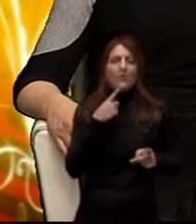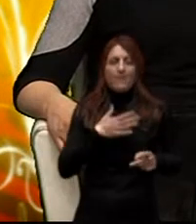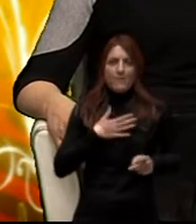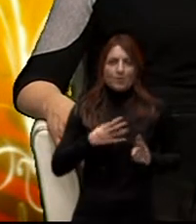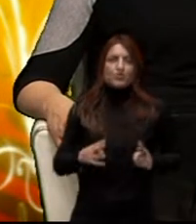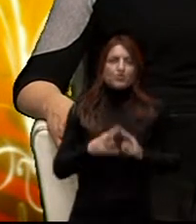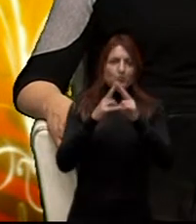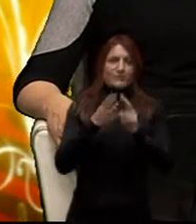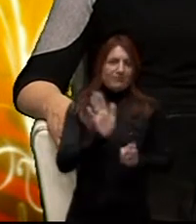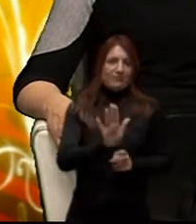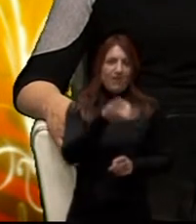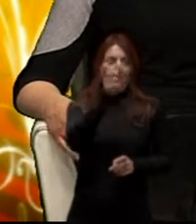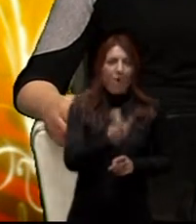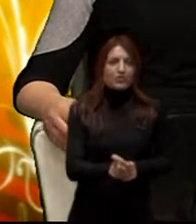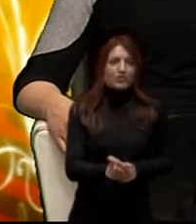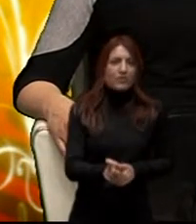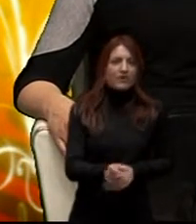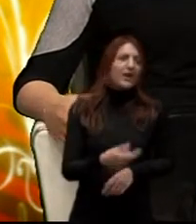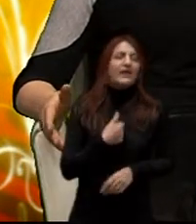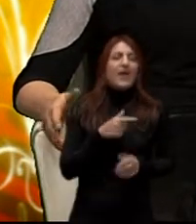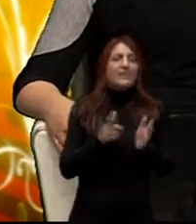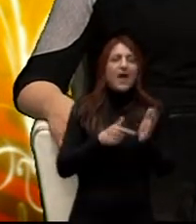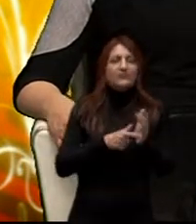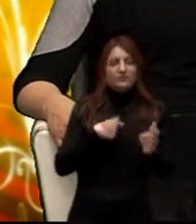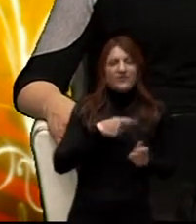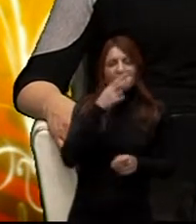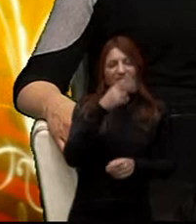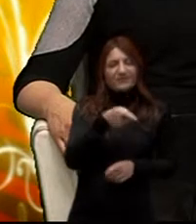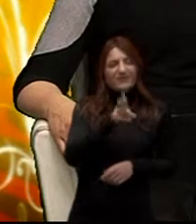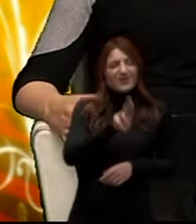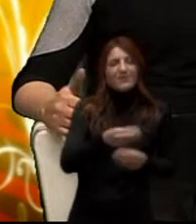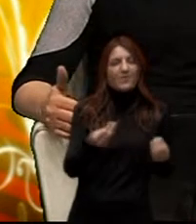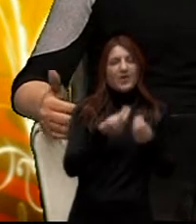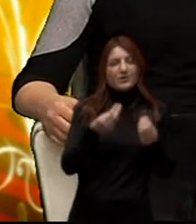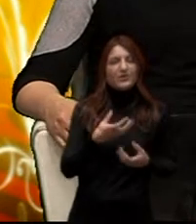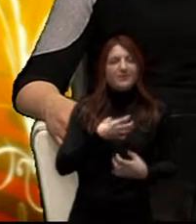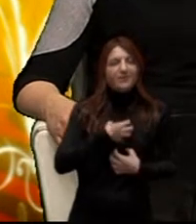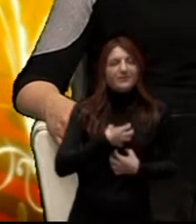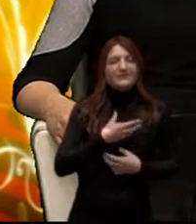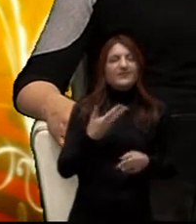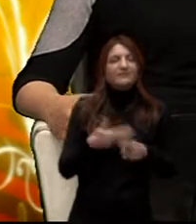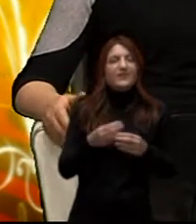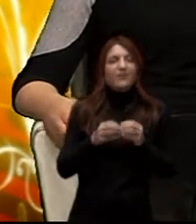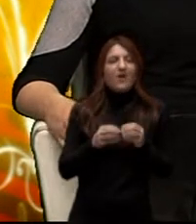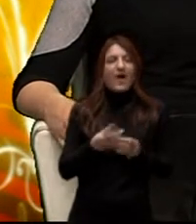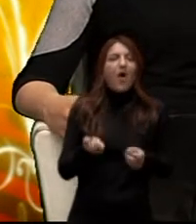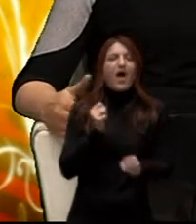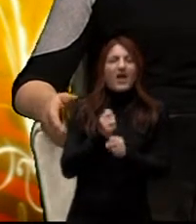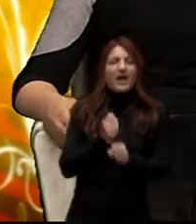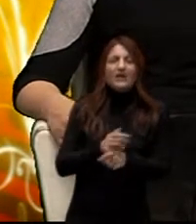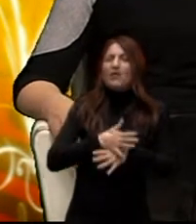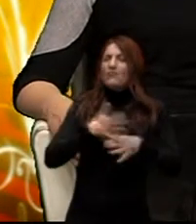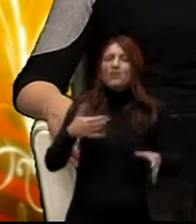mojem susretu s takvim osobama, ja najčešće vidim da one imaju upravo taj problem ili preopterećenost, znači poslom,